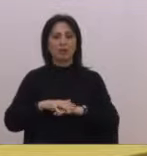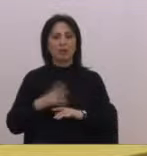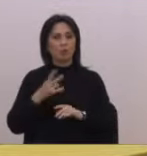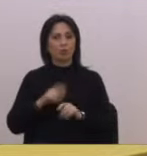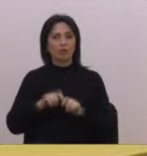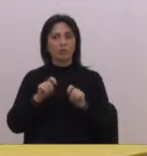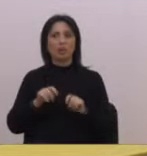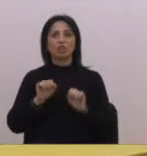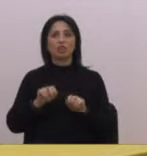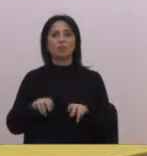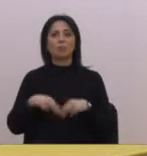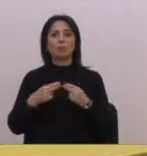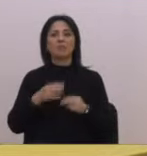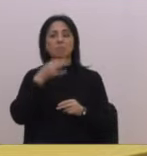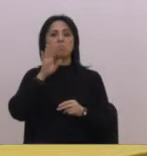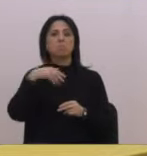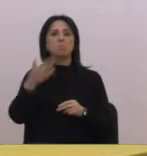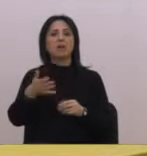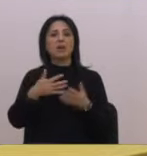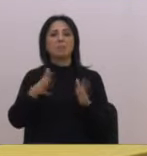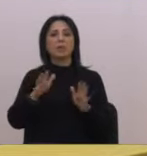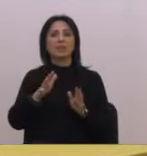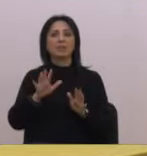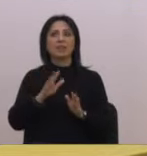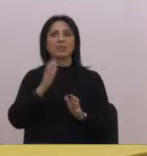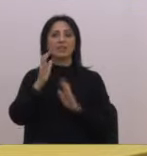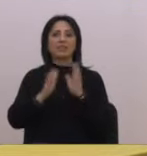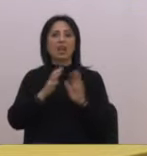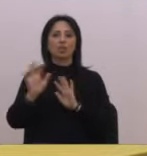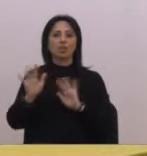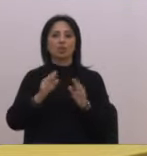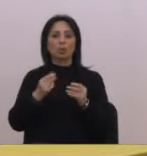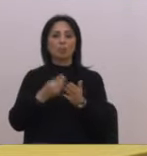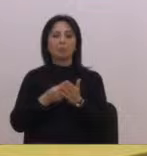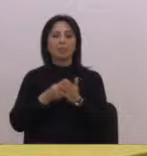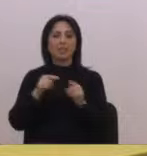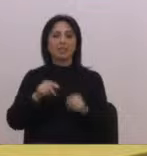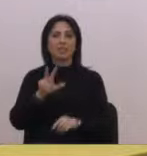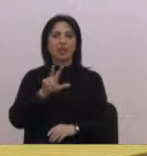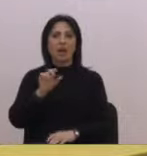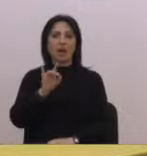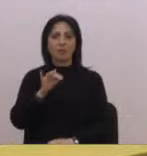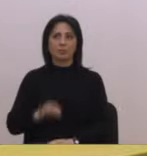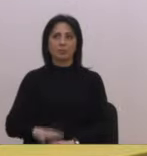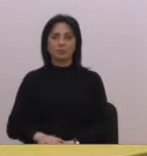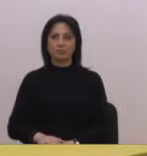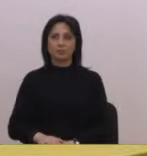რომელიც საშუალებას მოგცემს, რომ უფრო მეტი საერთაშორისო ოპერაცია ფინანსური კუთხით მოვიზიდოთ ქვეყანაში.